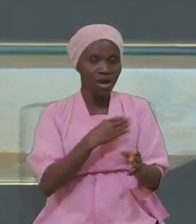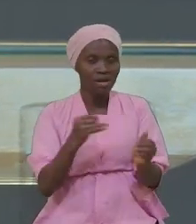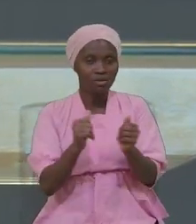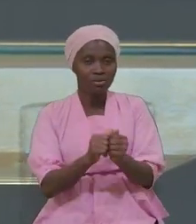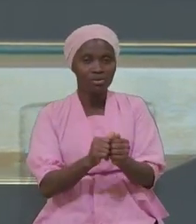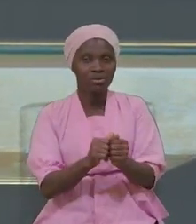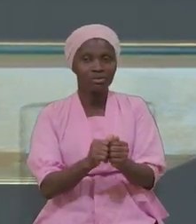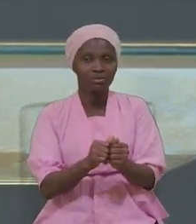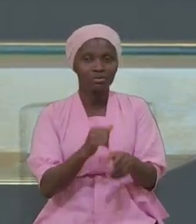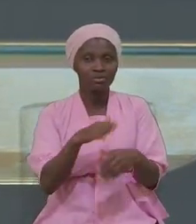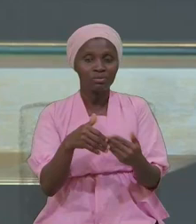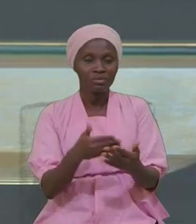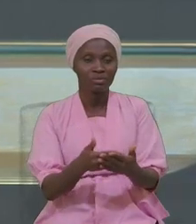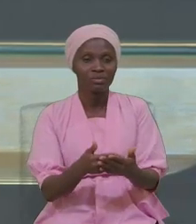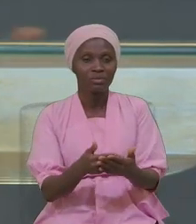Dieu. Il a écouté la parole.